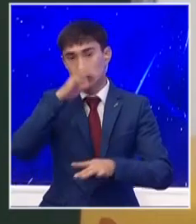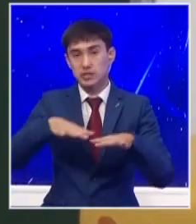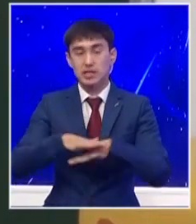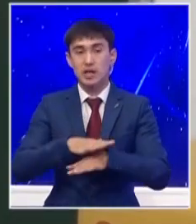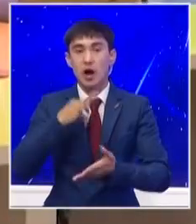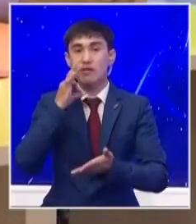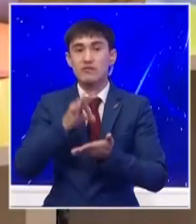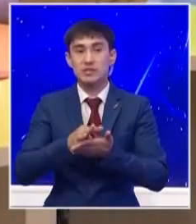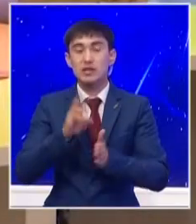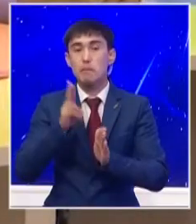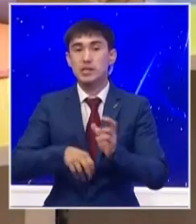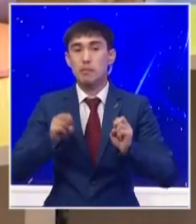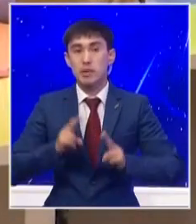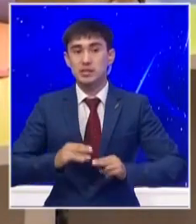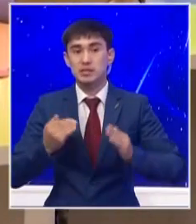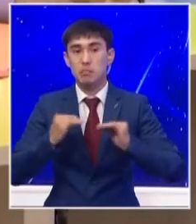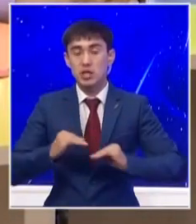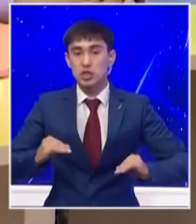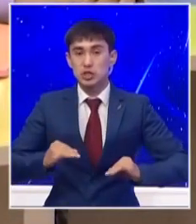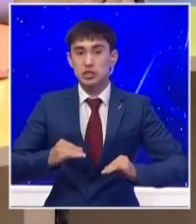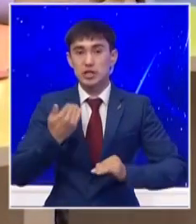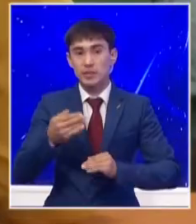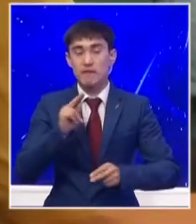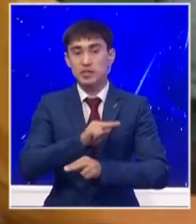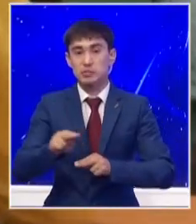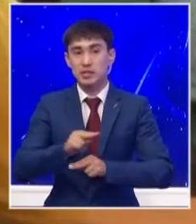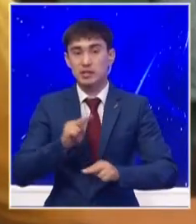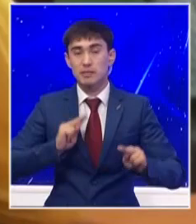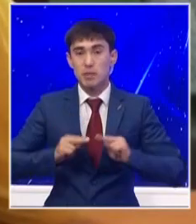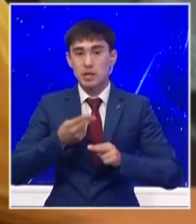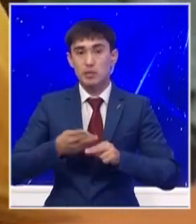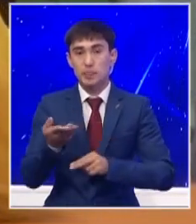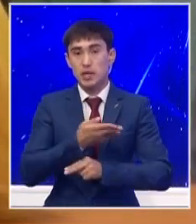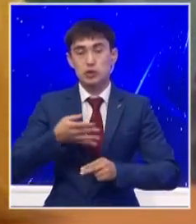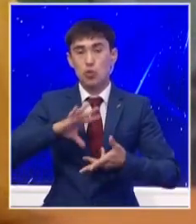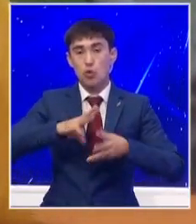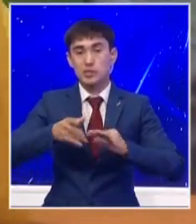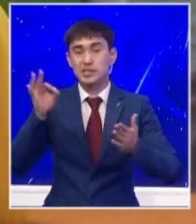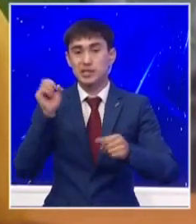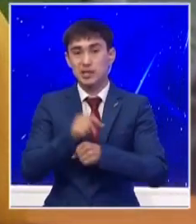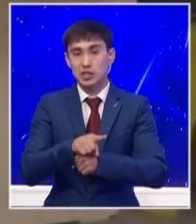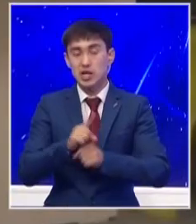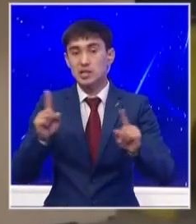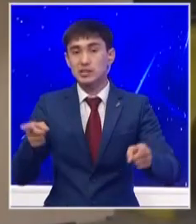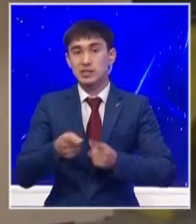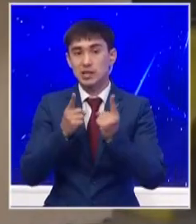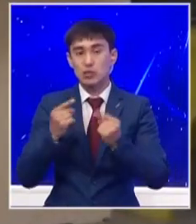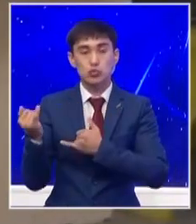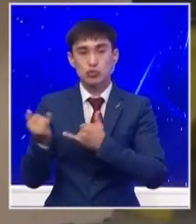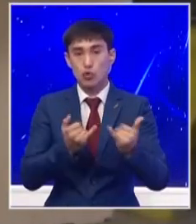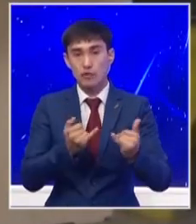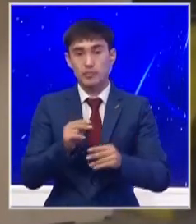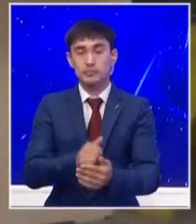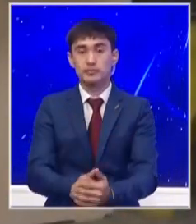А ответственность за безопасность малышей лежит на плечах воспитателей. Поэтому наша общая задача – создать для них все